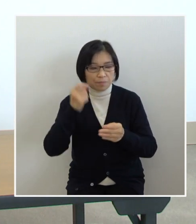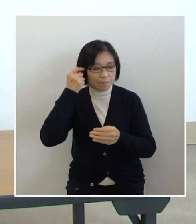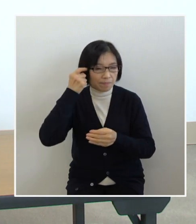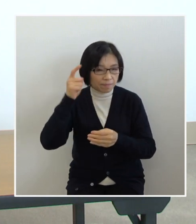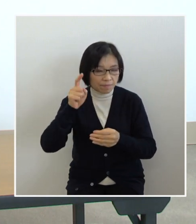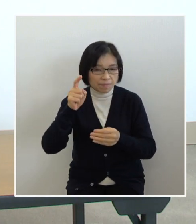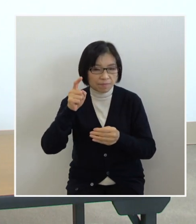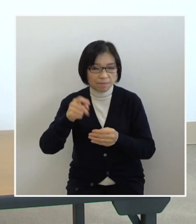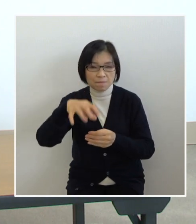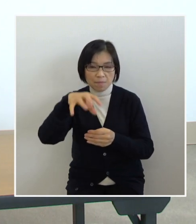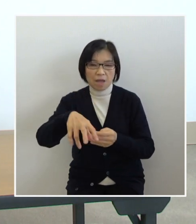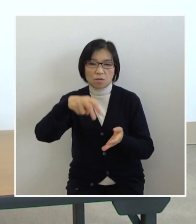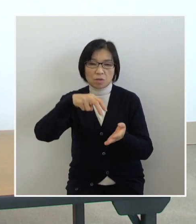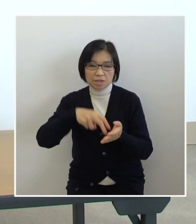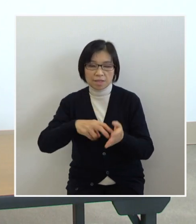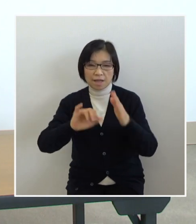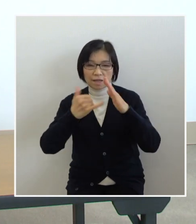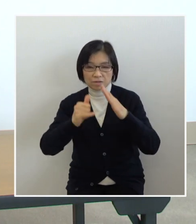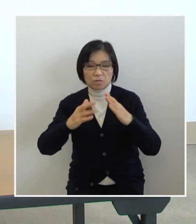もあります。